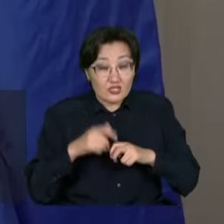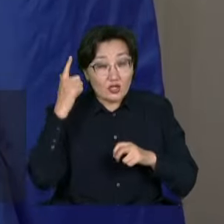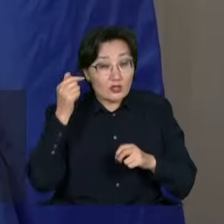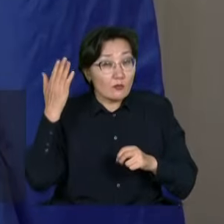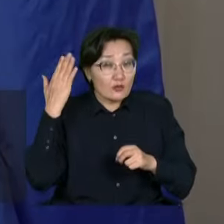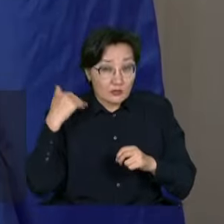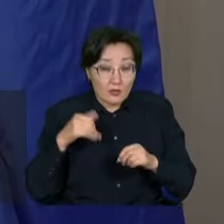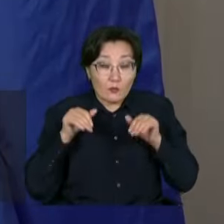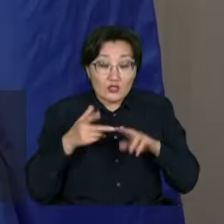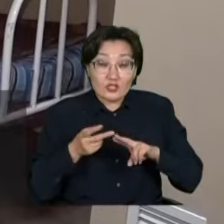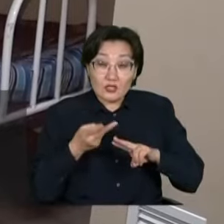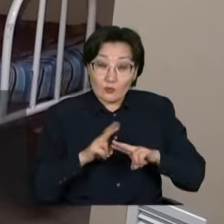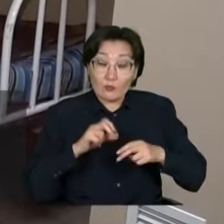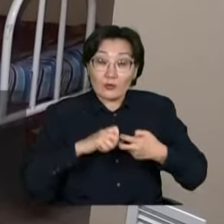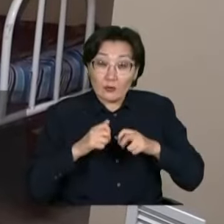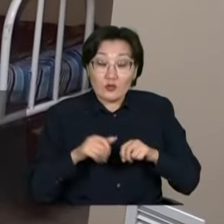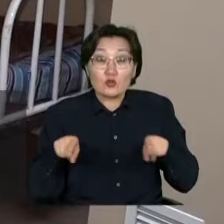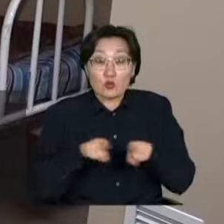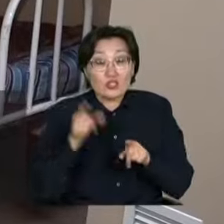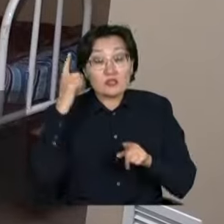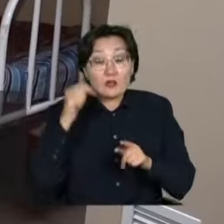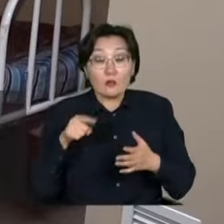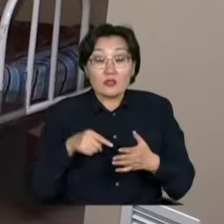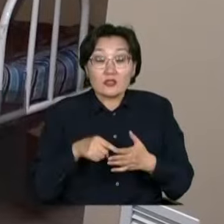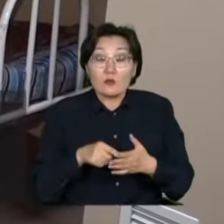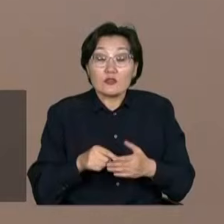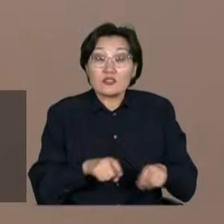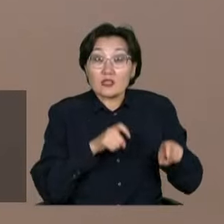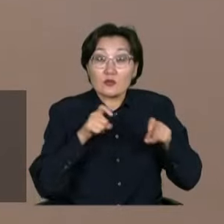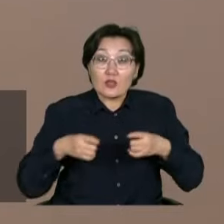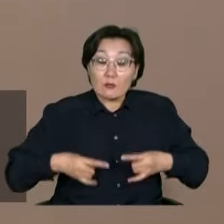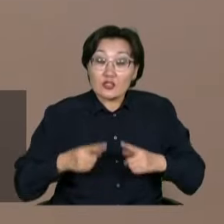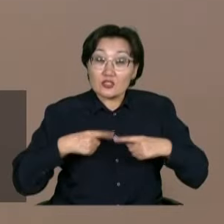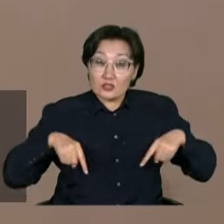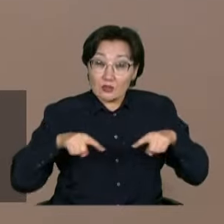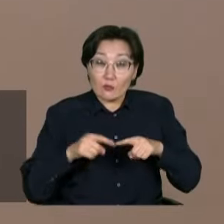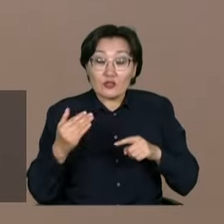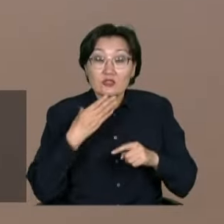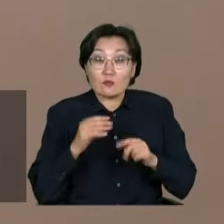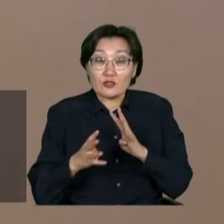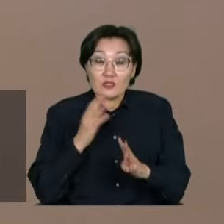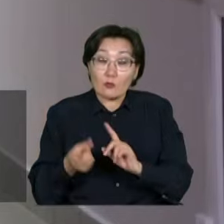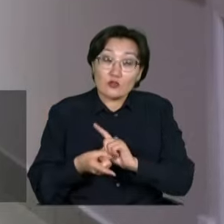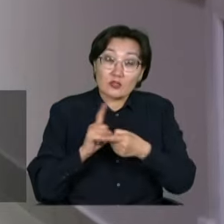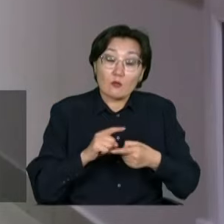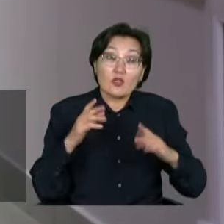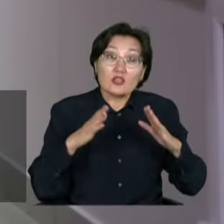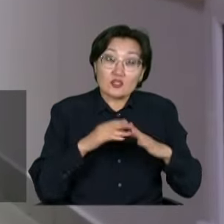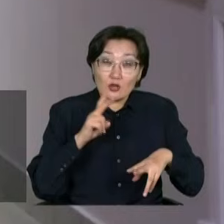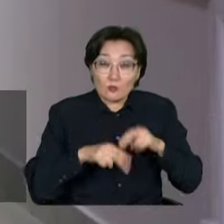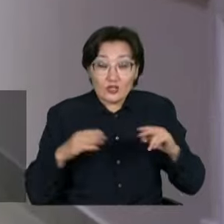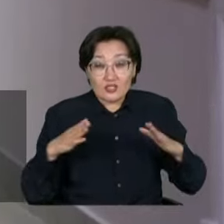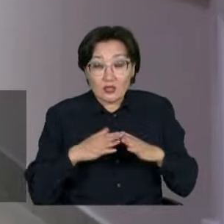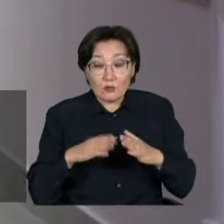давно. И как решить ее тоже. По словам чиновников, городскую неотложку перенесут в перинатальный центр. А он, в свою очередь, переедет в строящееся здание